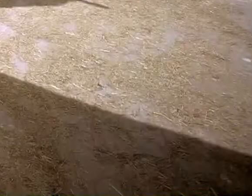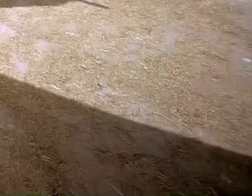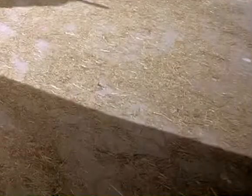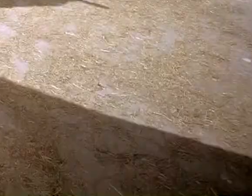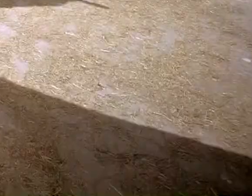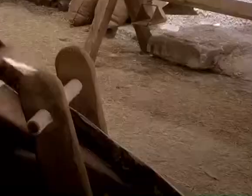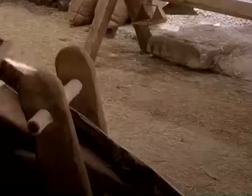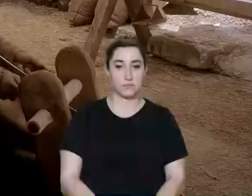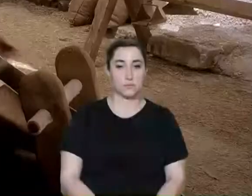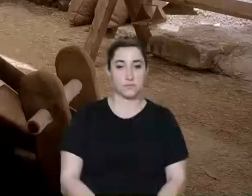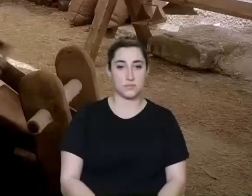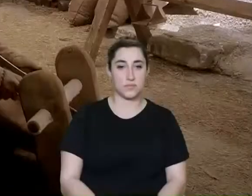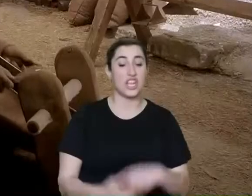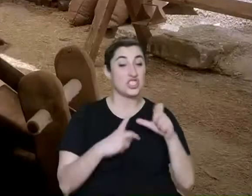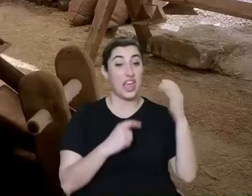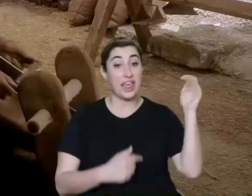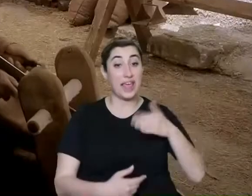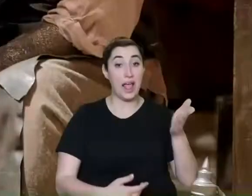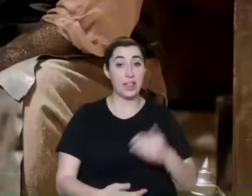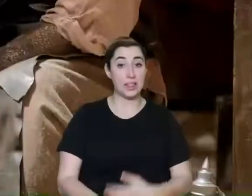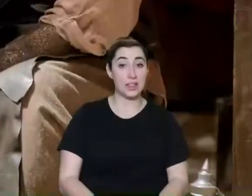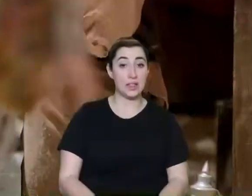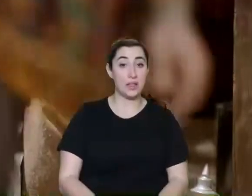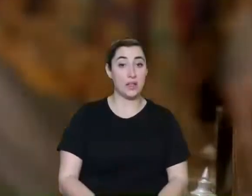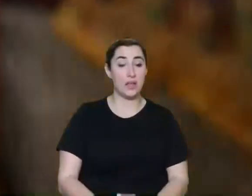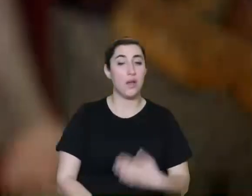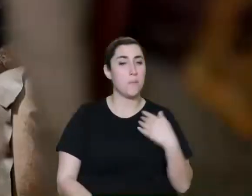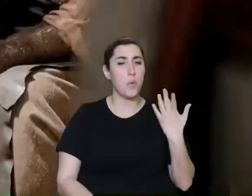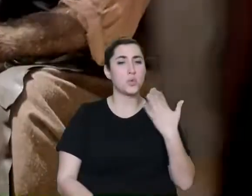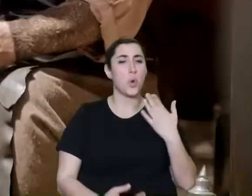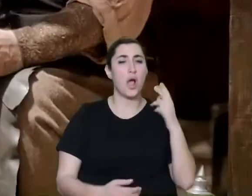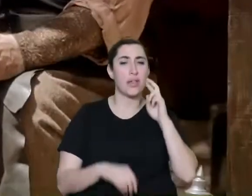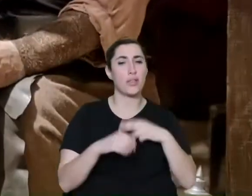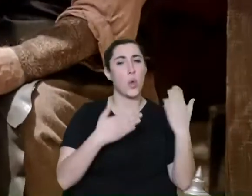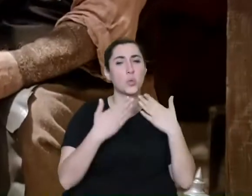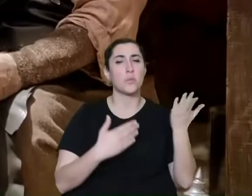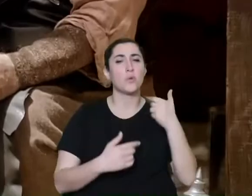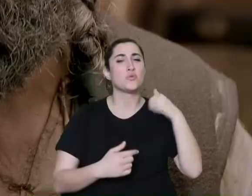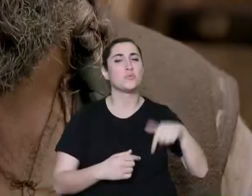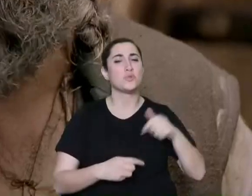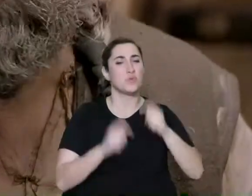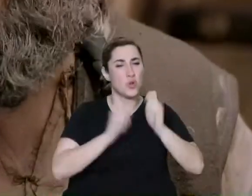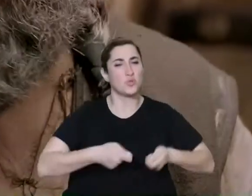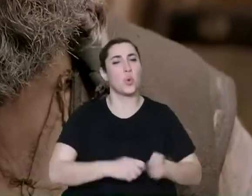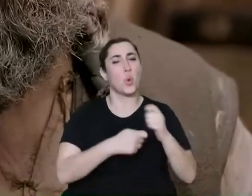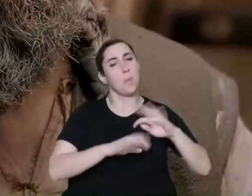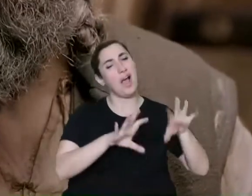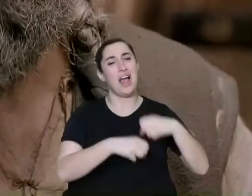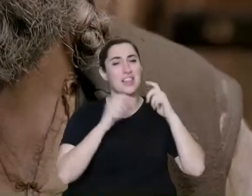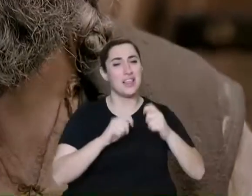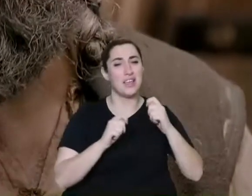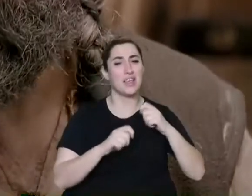Gümüştekin demircinin yanında. Şeyhim geldi. Hala hatırımdadır. Bayram Bey. Şu bizim kazmayı küreği bir elden